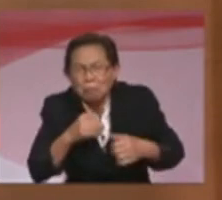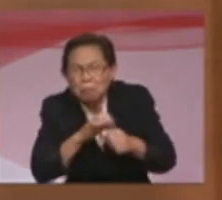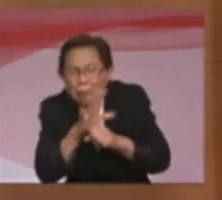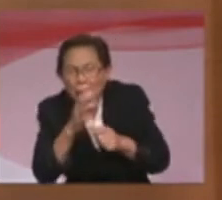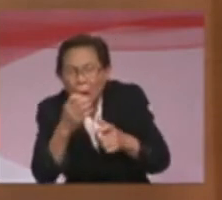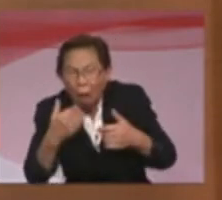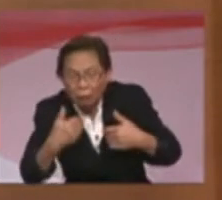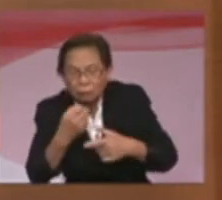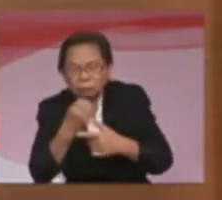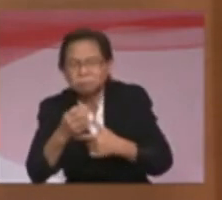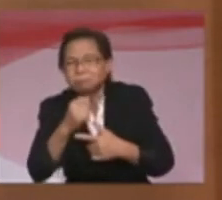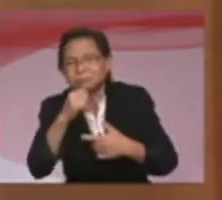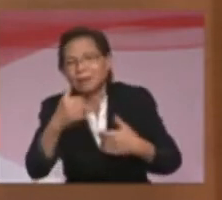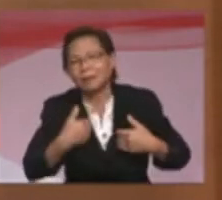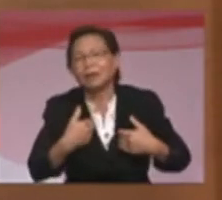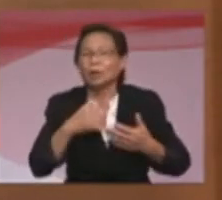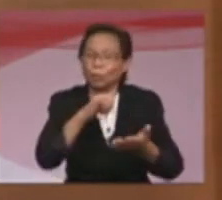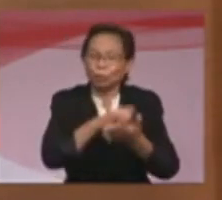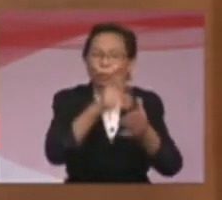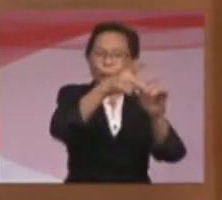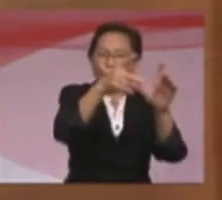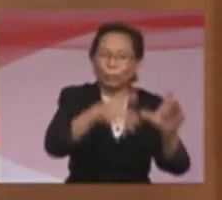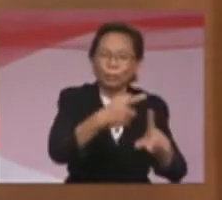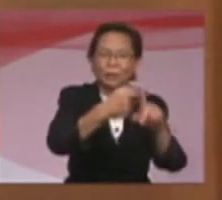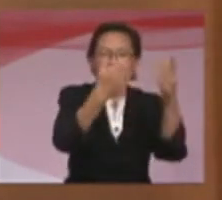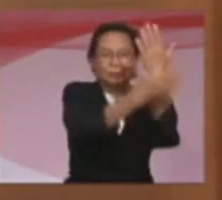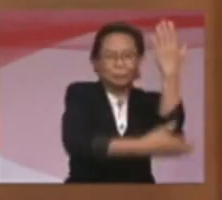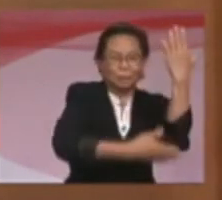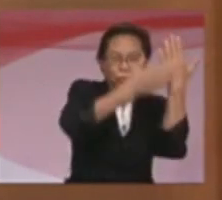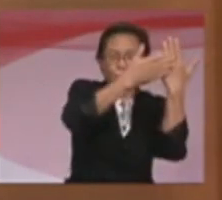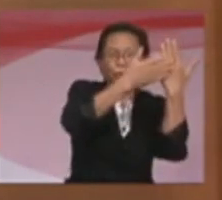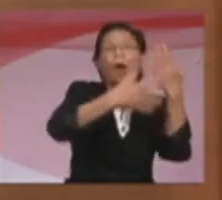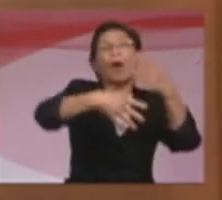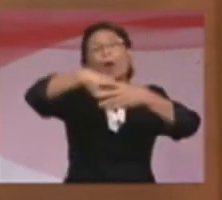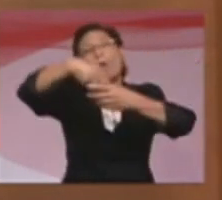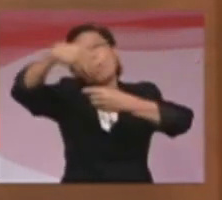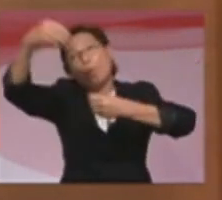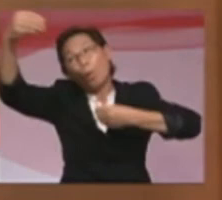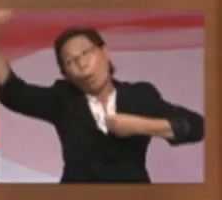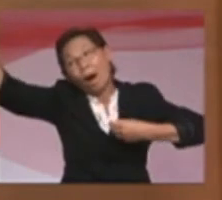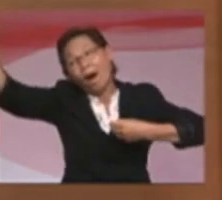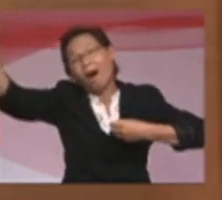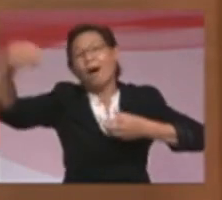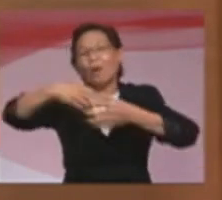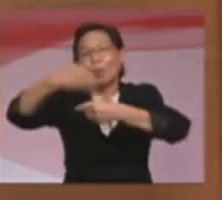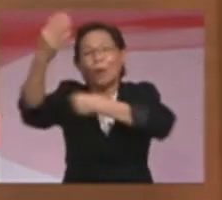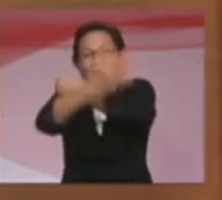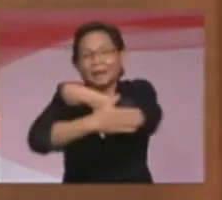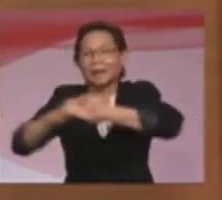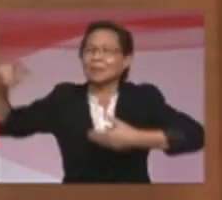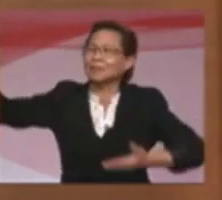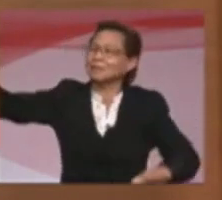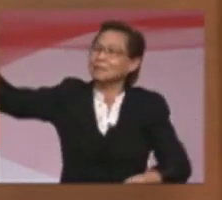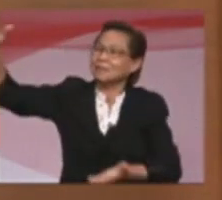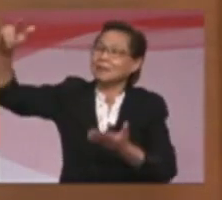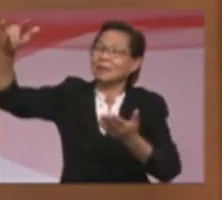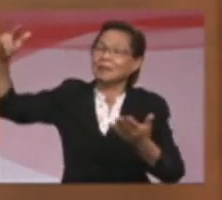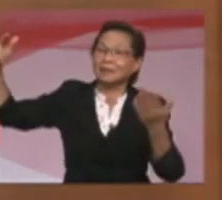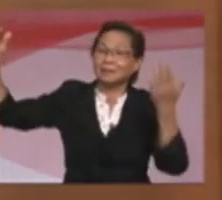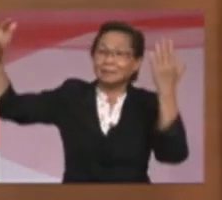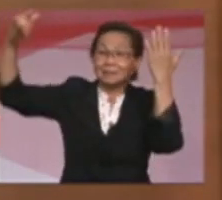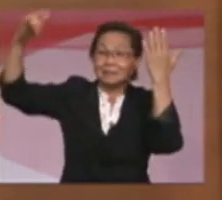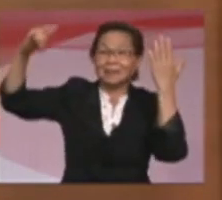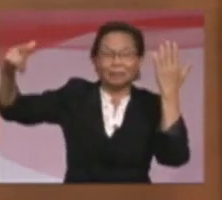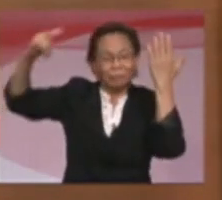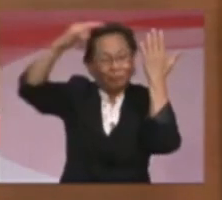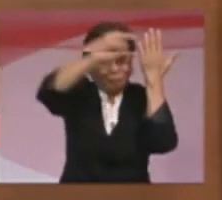COVID-19 atau tidak. Itu penumpang yang daripada Semenanjung. Tapi daripada luar akan dikuarantin wajib seperti yang kita